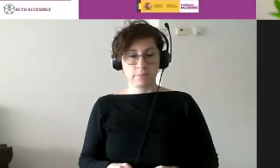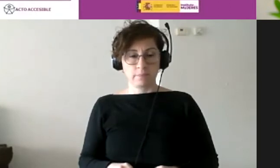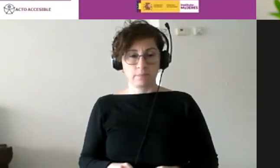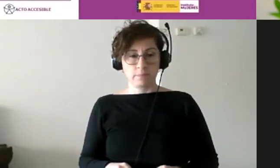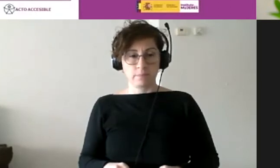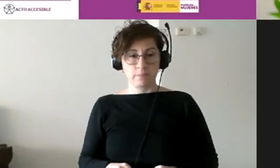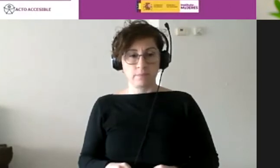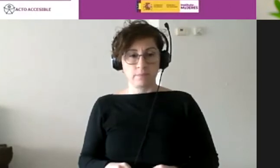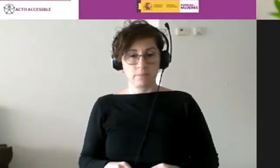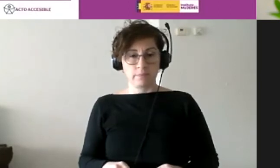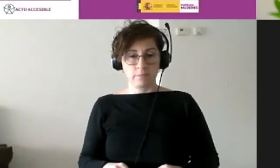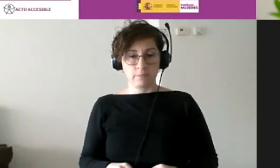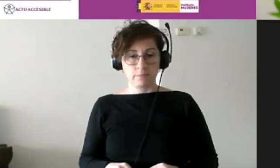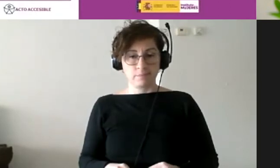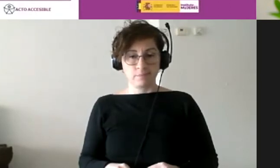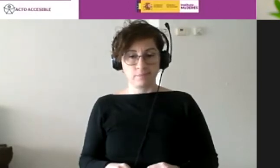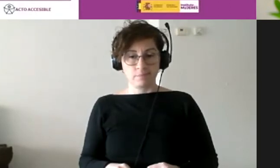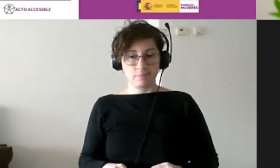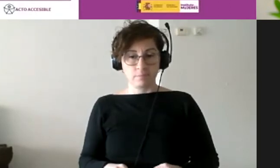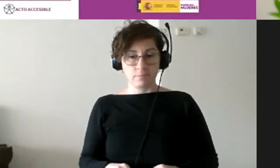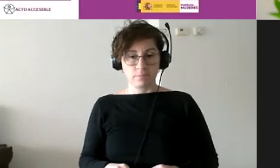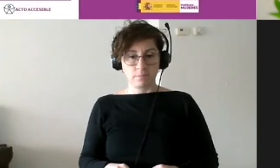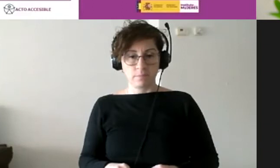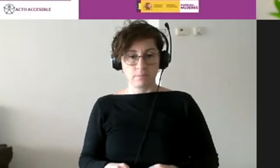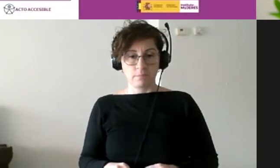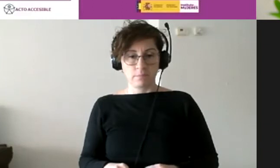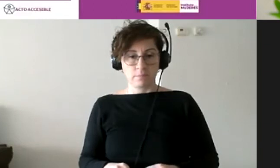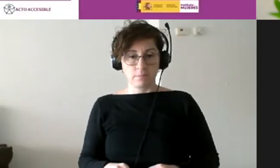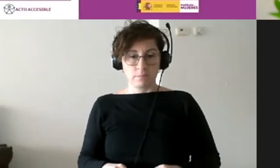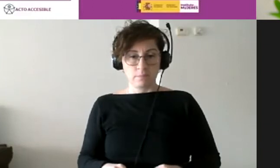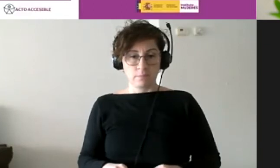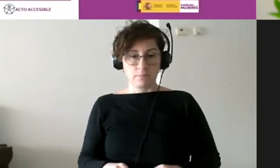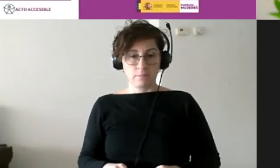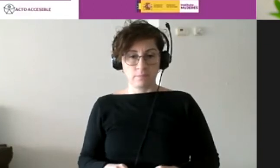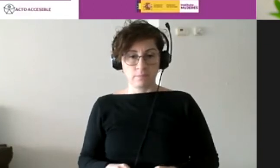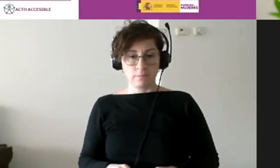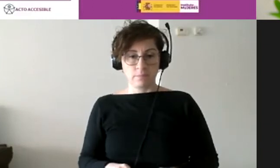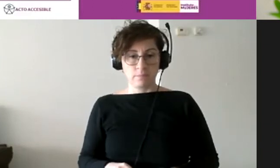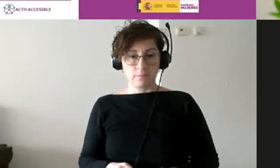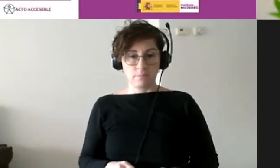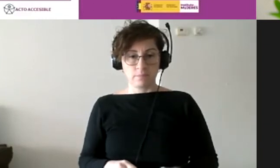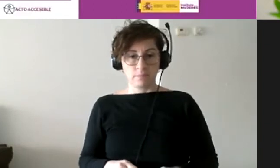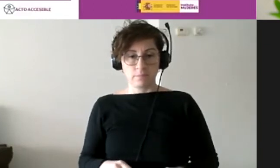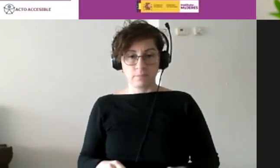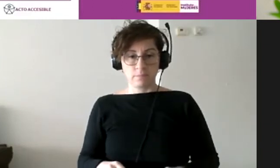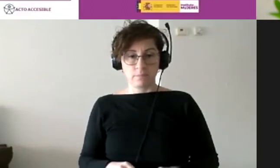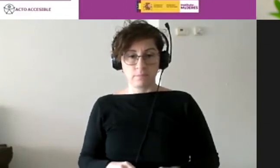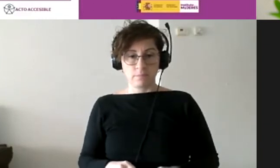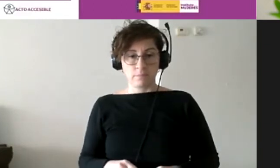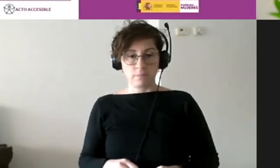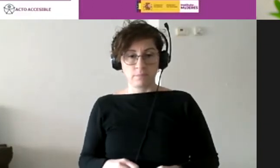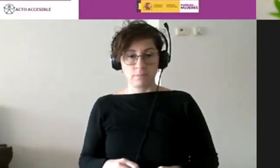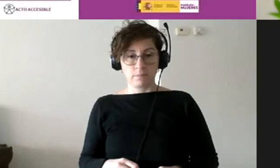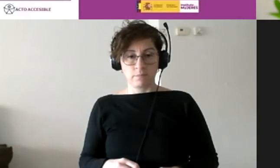попросились перебыть в центре. Это люди на колясках, протезах, костылях, палочках. In